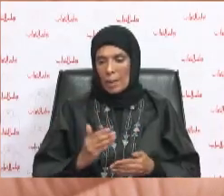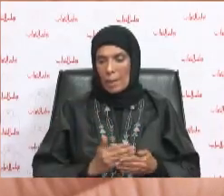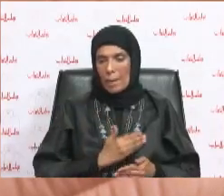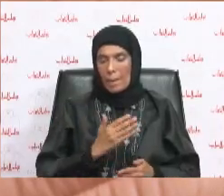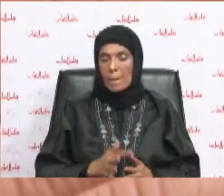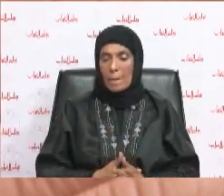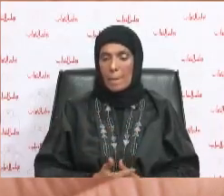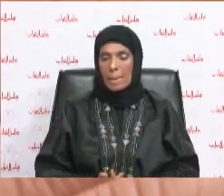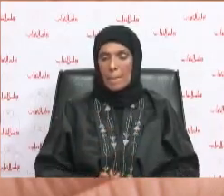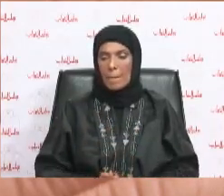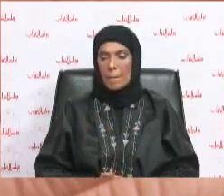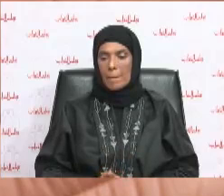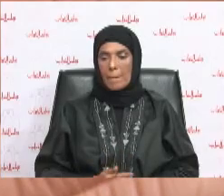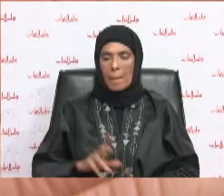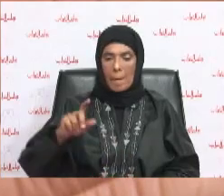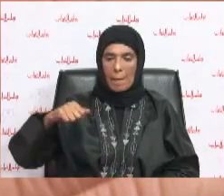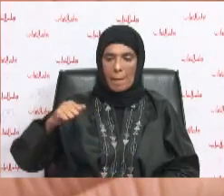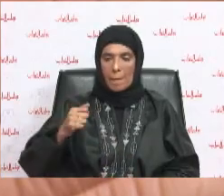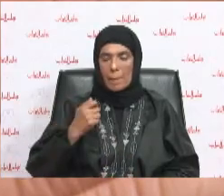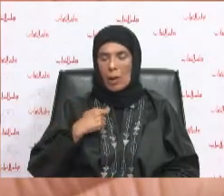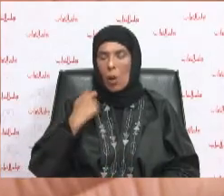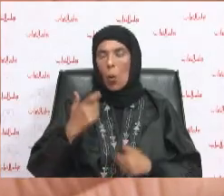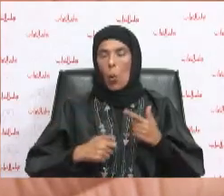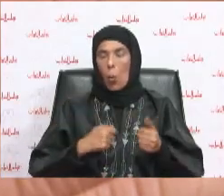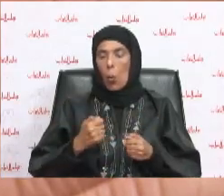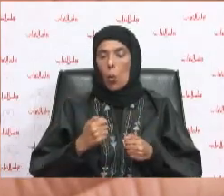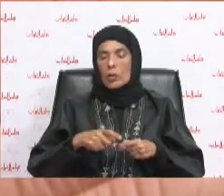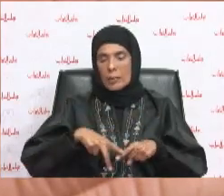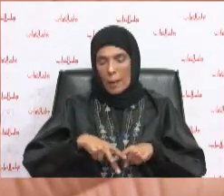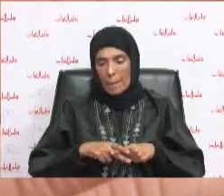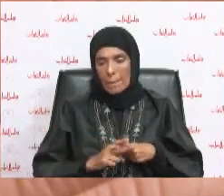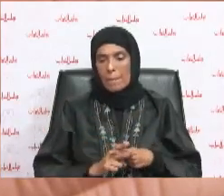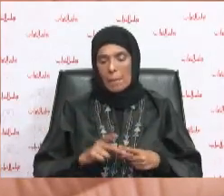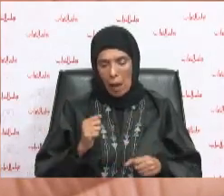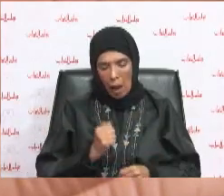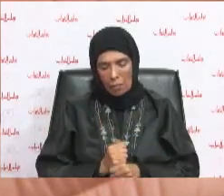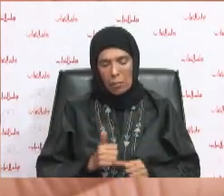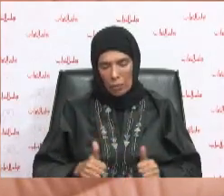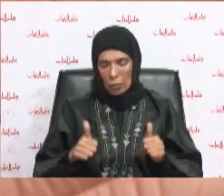طبعا وزارة الصناعة والتجارة قائمة باللازم اللي تدعم بعض